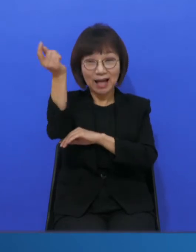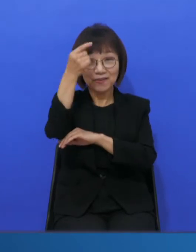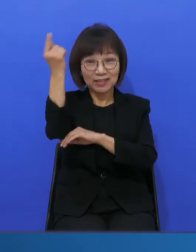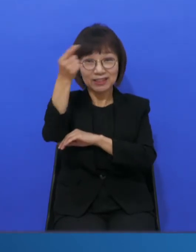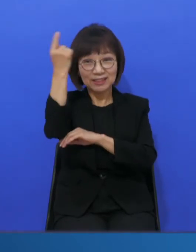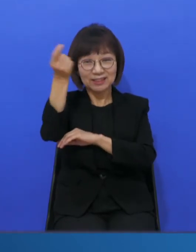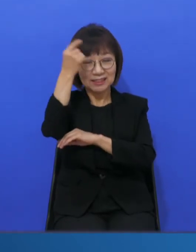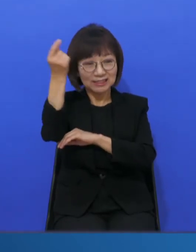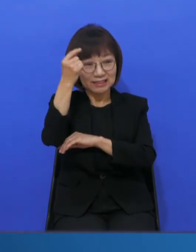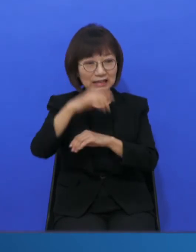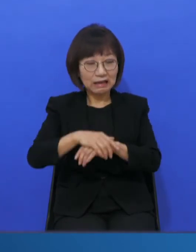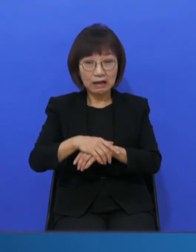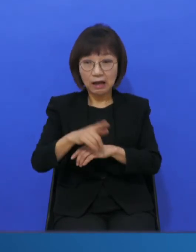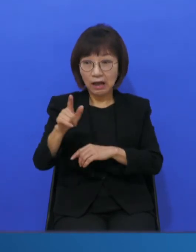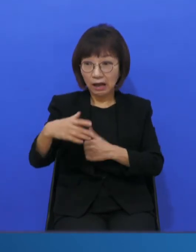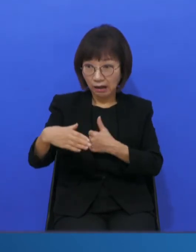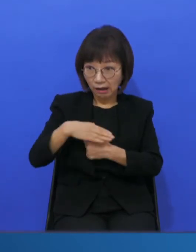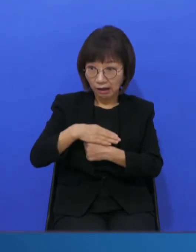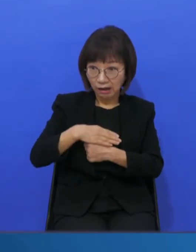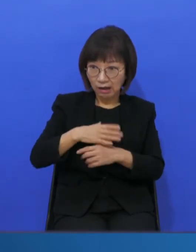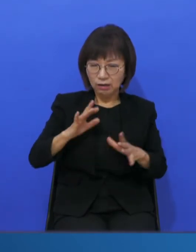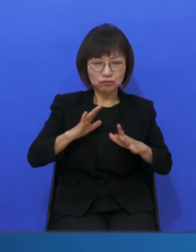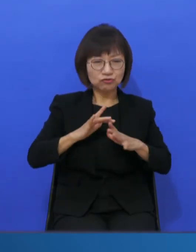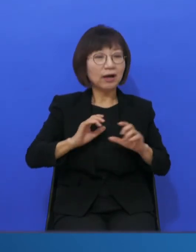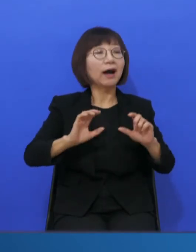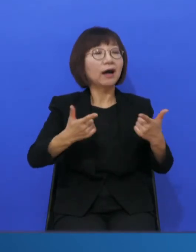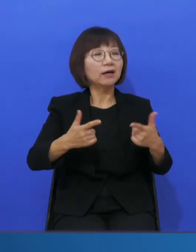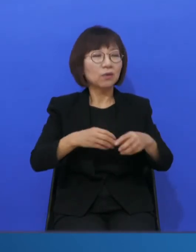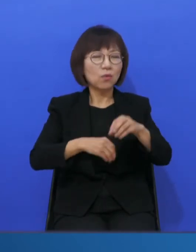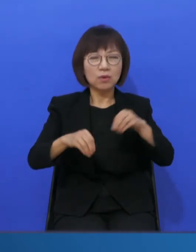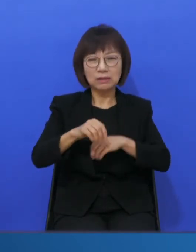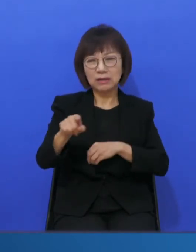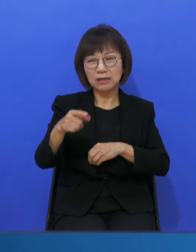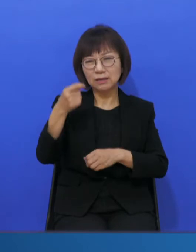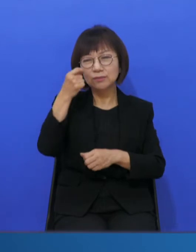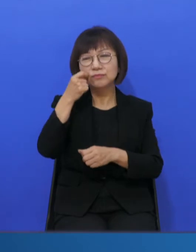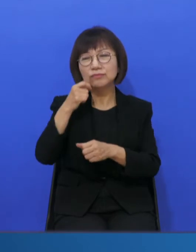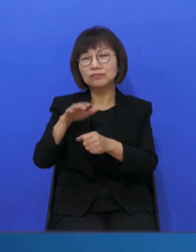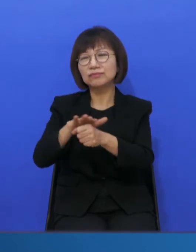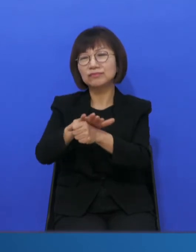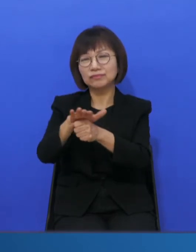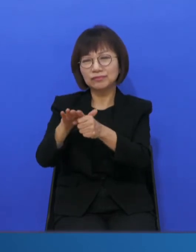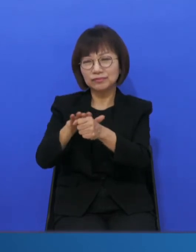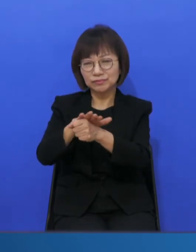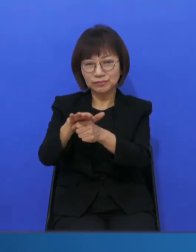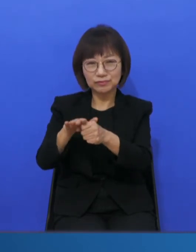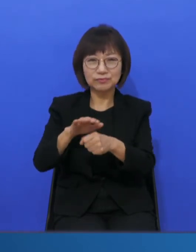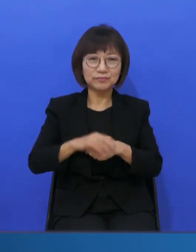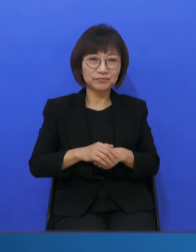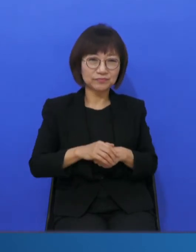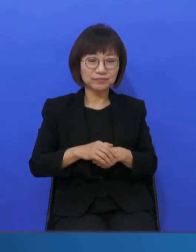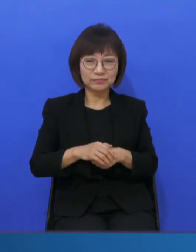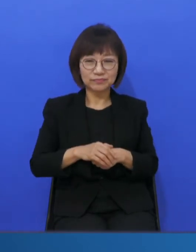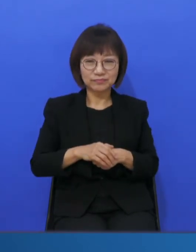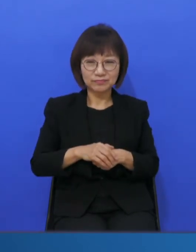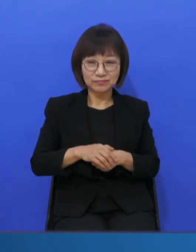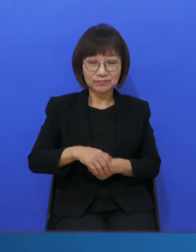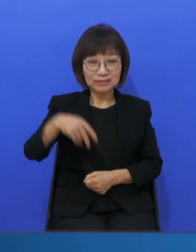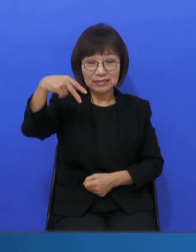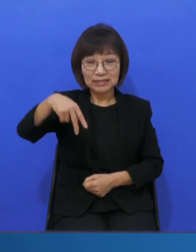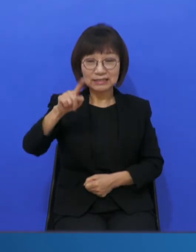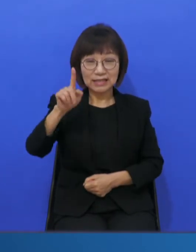아니고 불쌍히 여긴 And 겁니다. it's not the fact that David was not even afraid of King Saul, but he 사울 왕이 왕자리가 부러운 것이